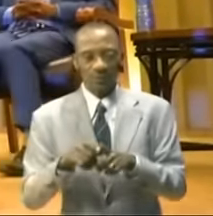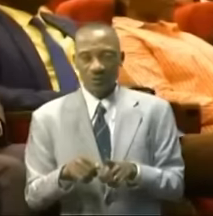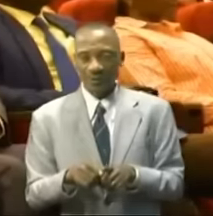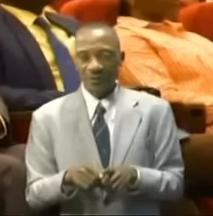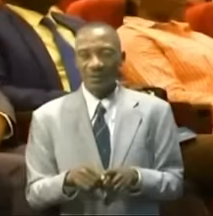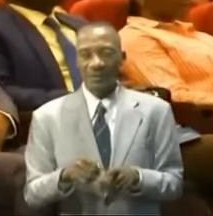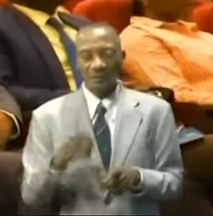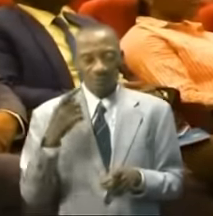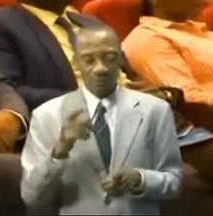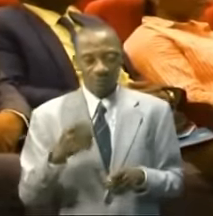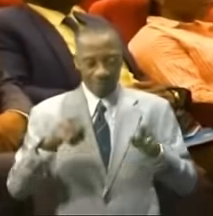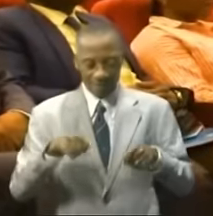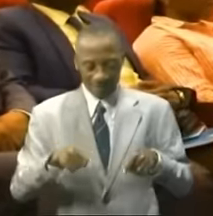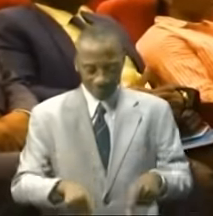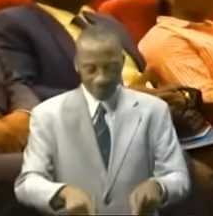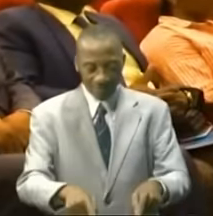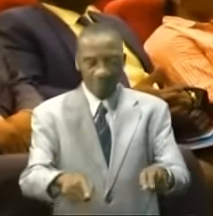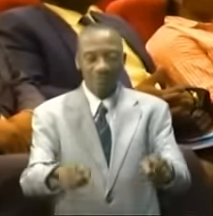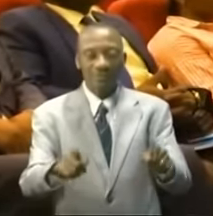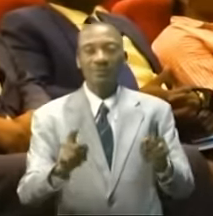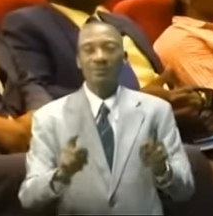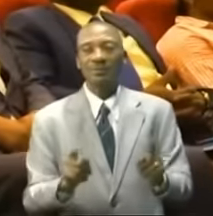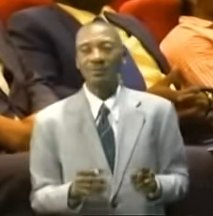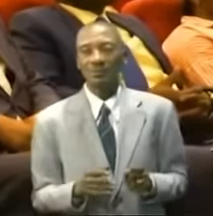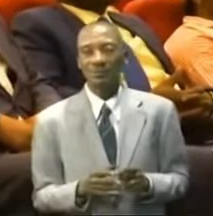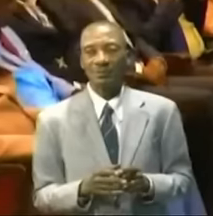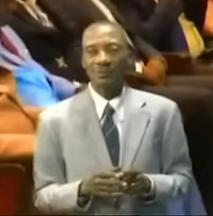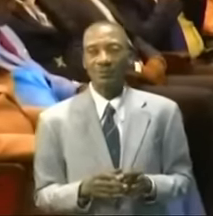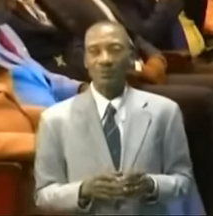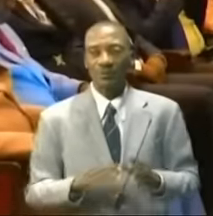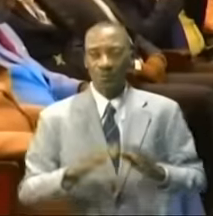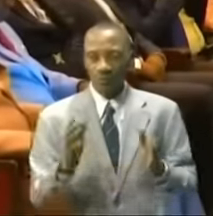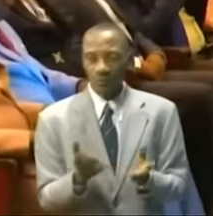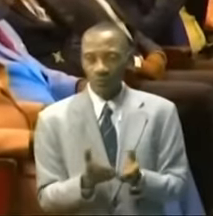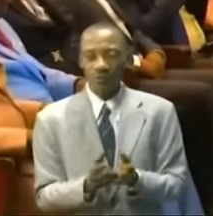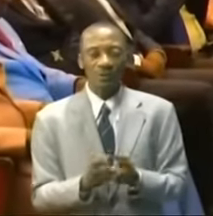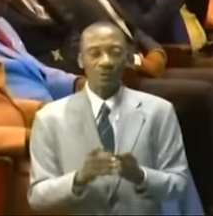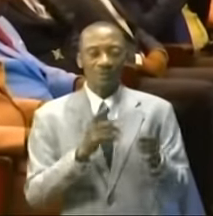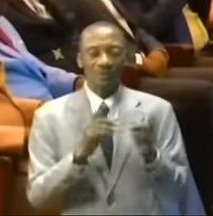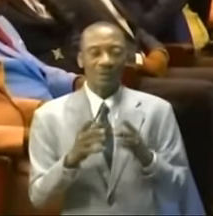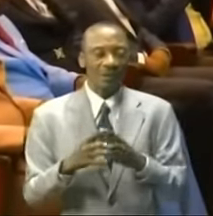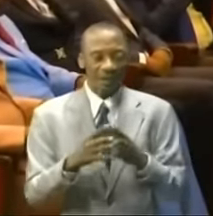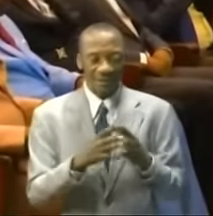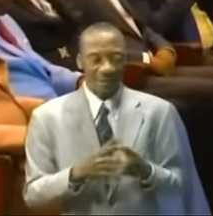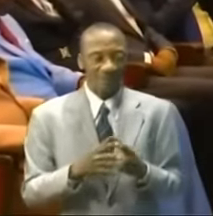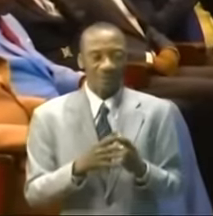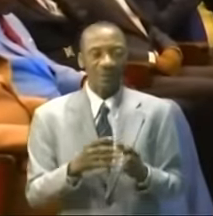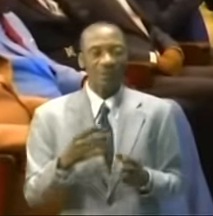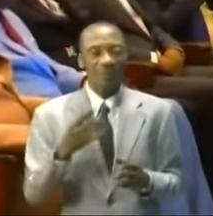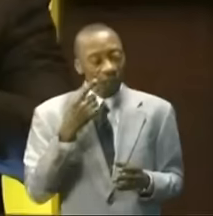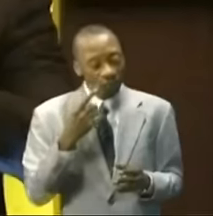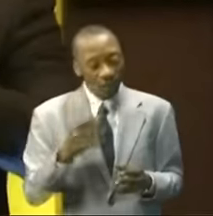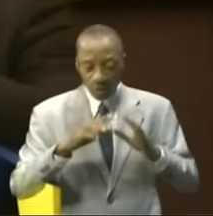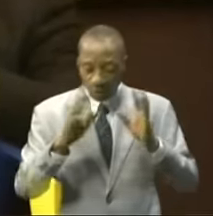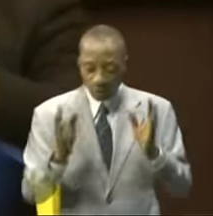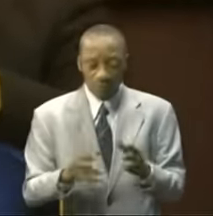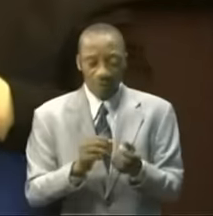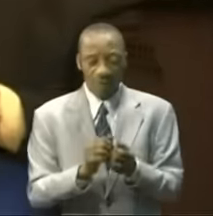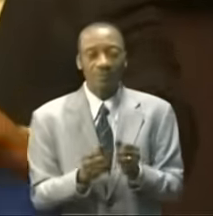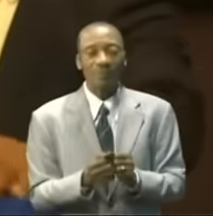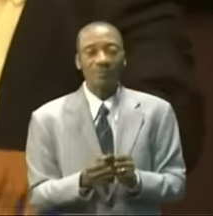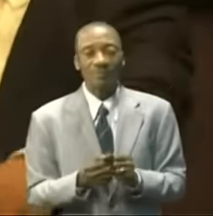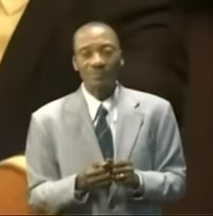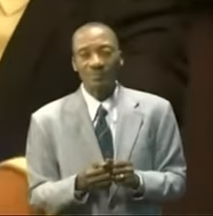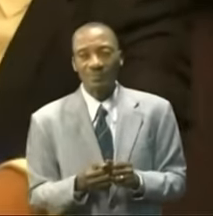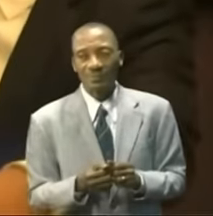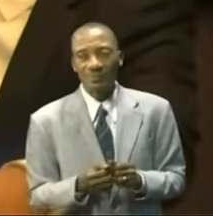a implémentées dans la gestion du fichier paye des enseignants. Plusieurs autorités du ministère ont également pris